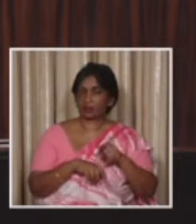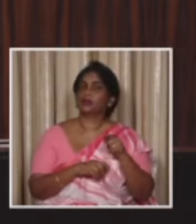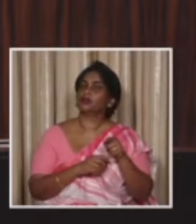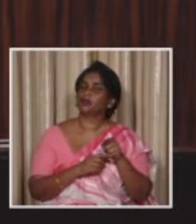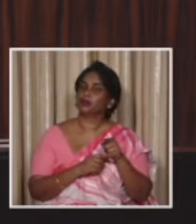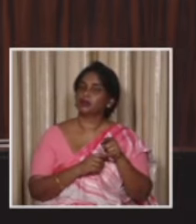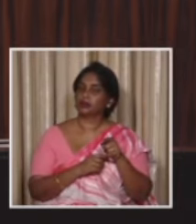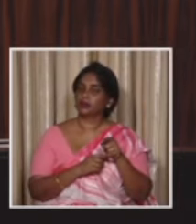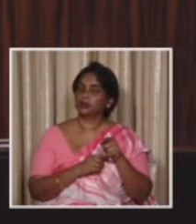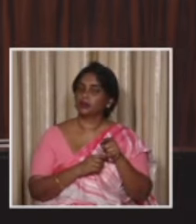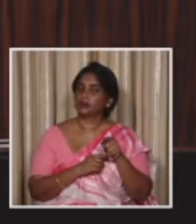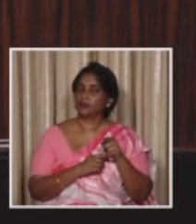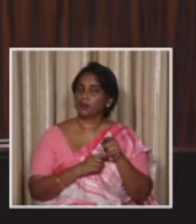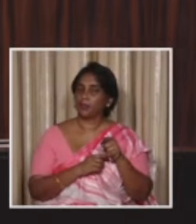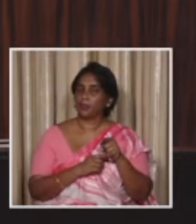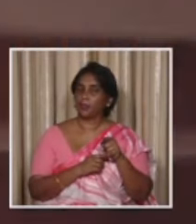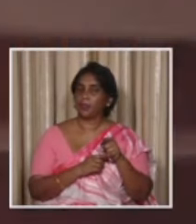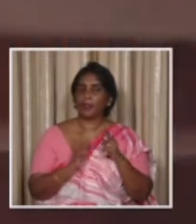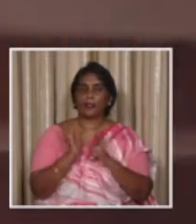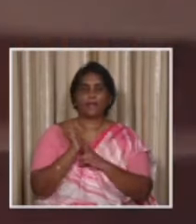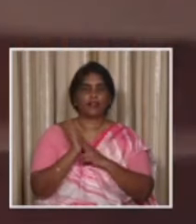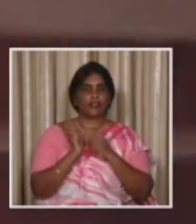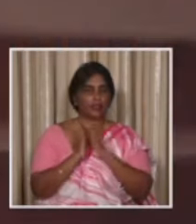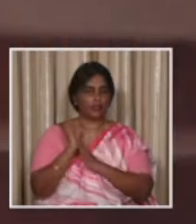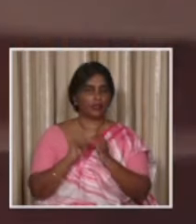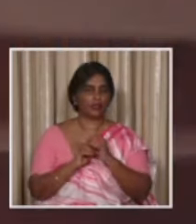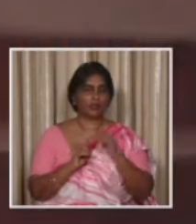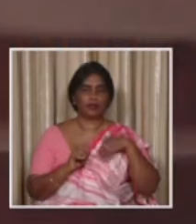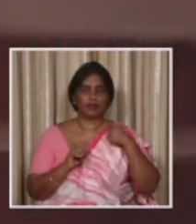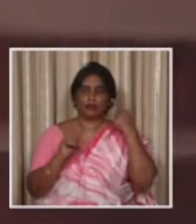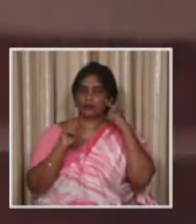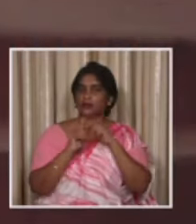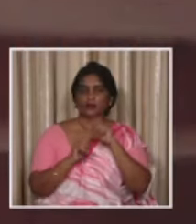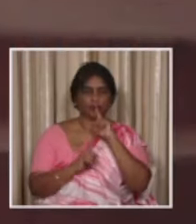විජිත හේරත් මන්ත්‍රීතුමා ප්‍රධාන කාරණාවක් ගෙනාවා.